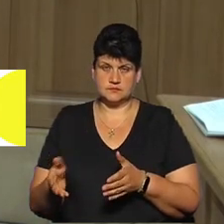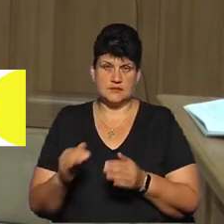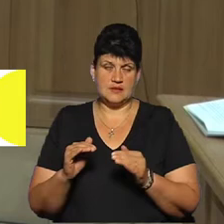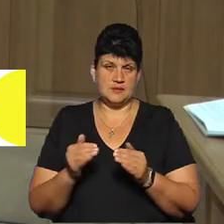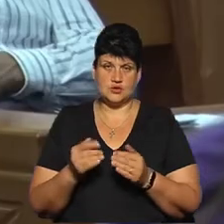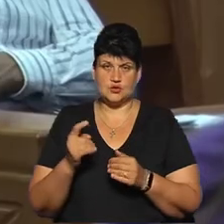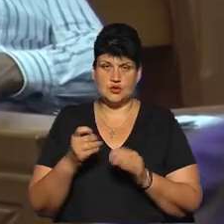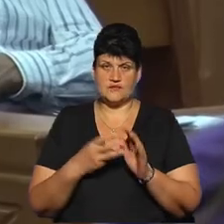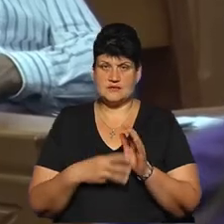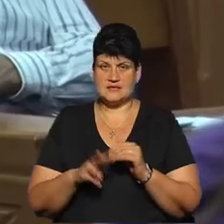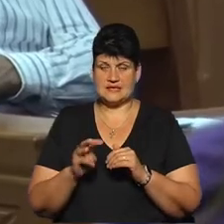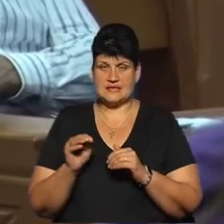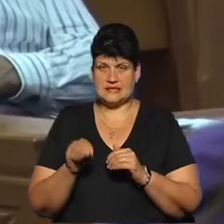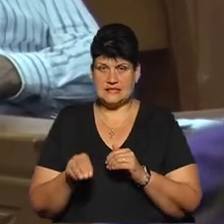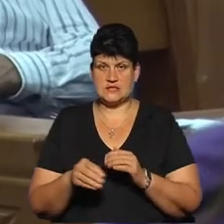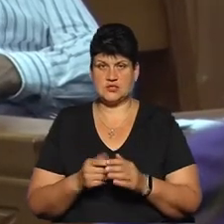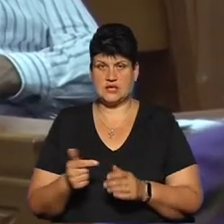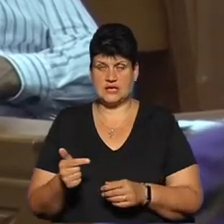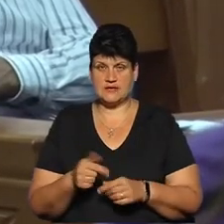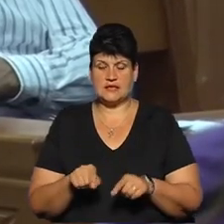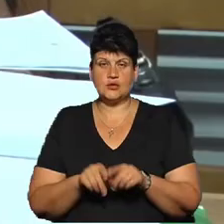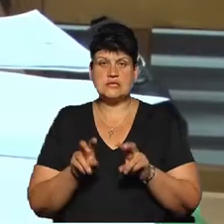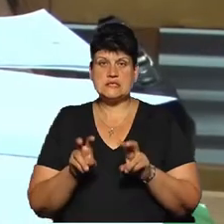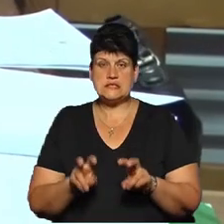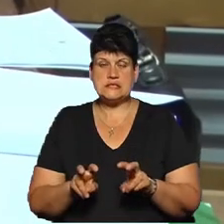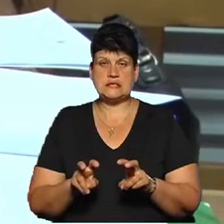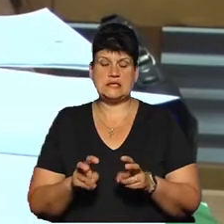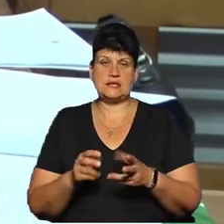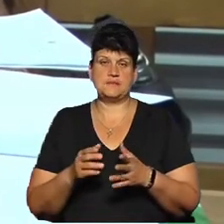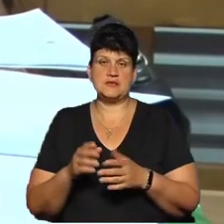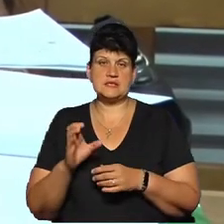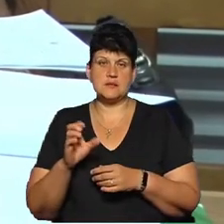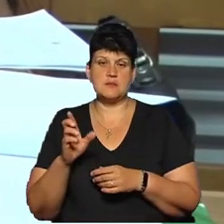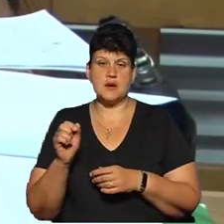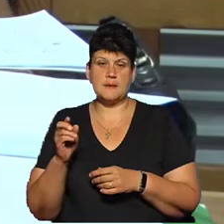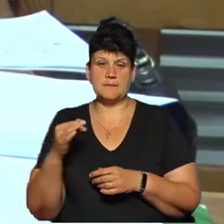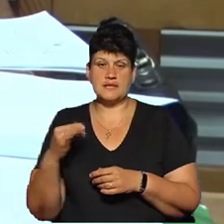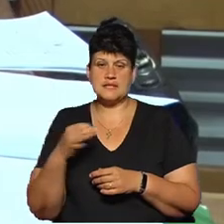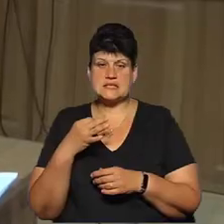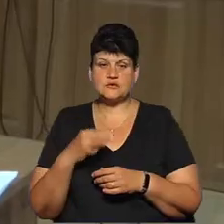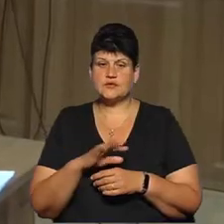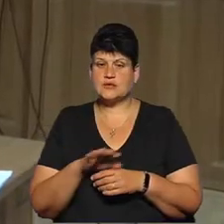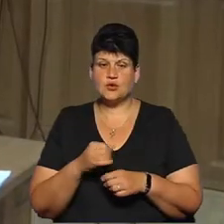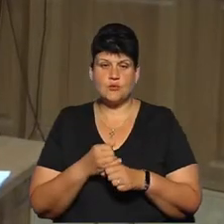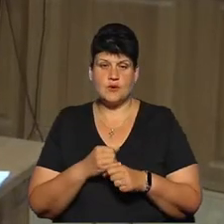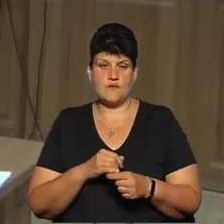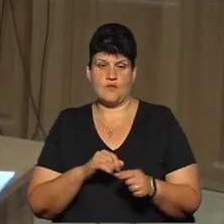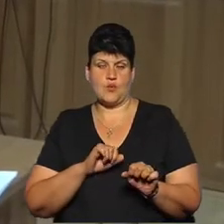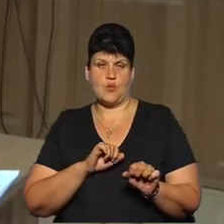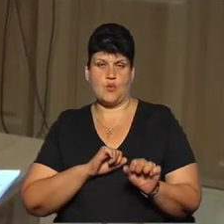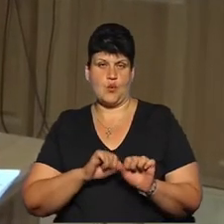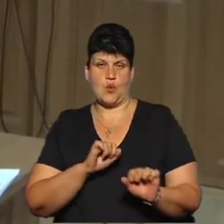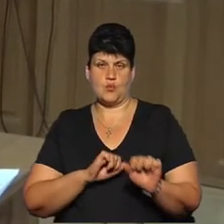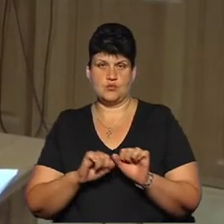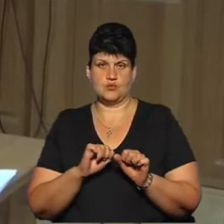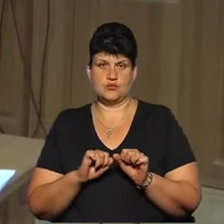тисяч гривень. Також під час засідання підозрюваний Сергій Бабій сказав, що не чинив опору під час затримання. Приїжджаючи власний